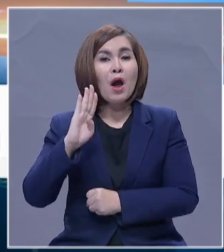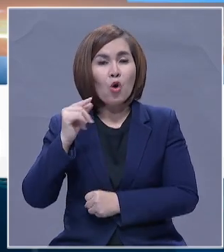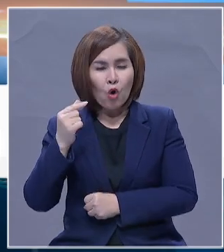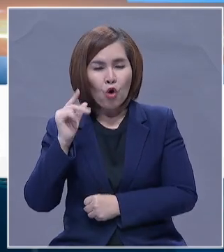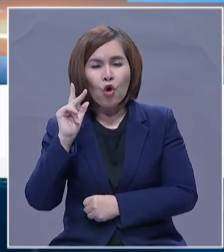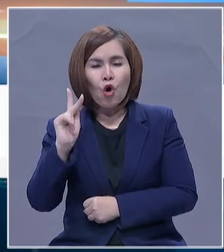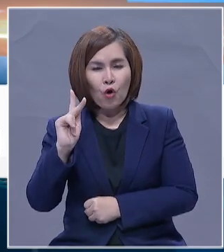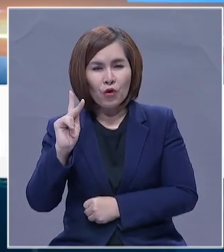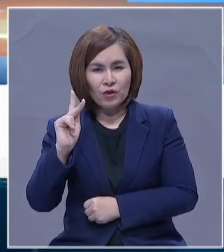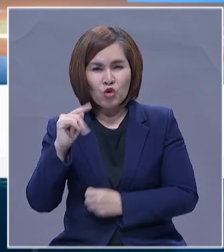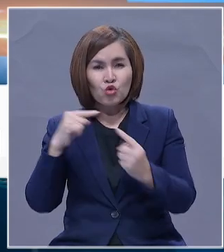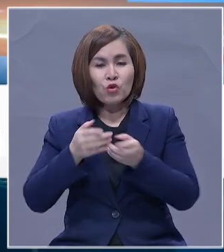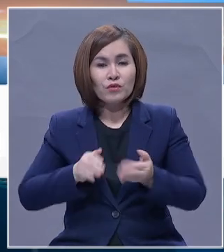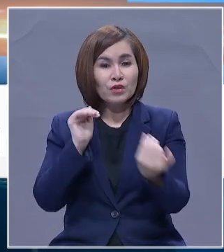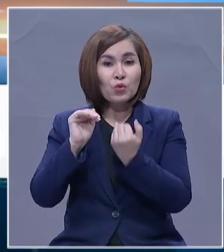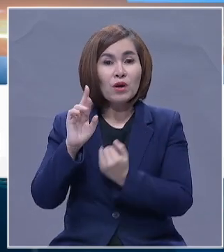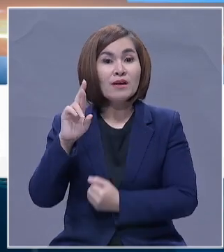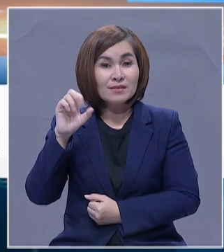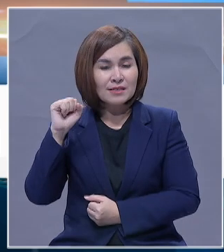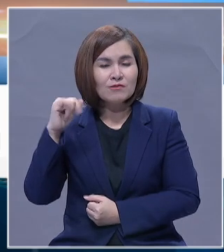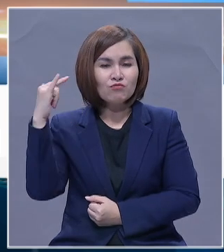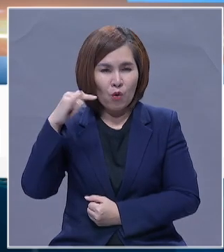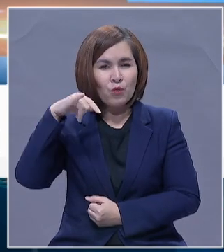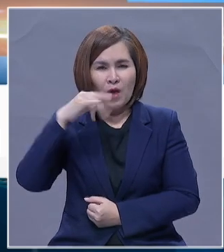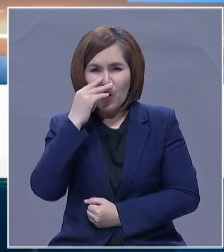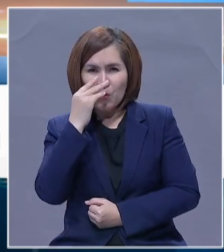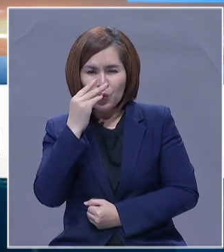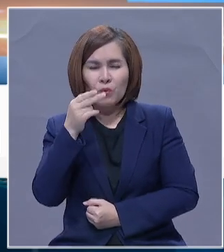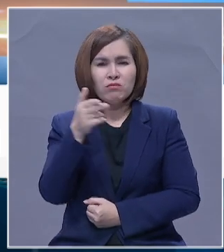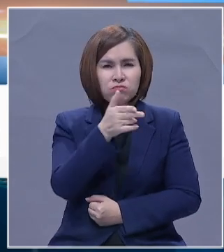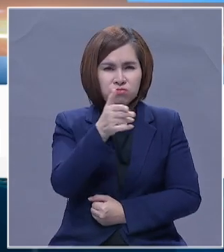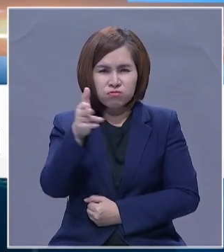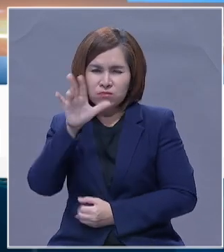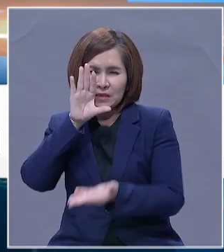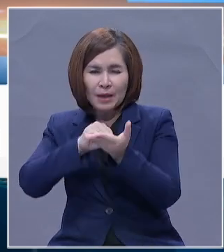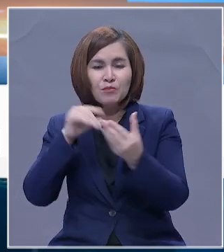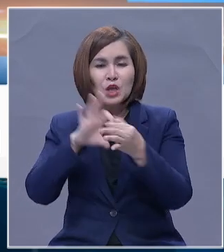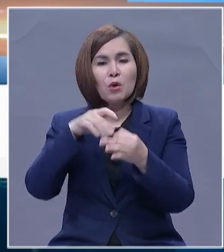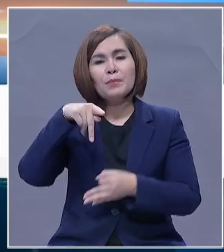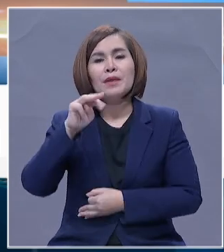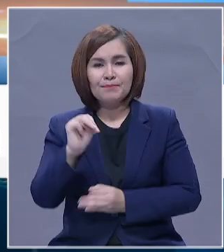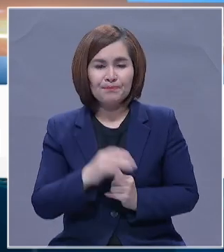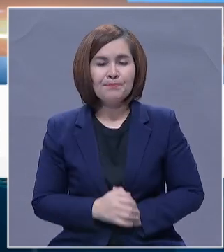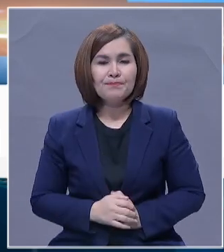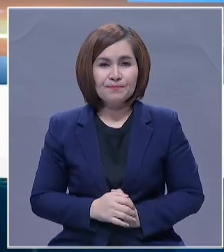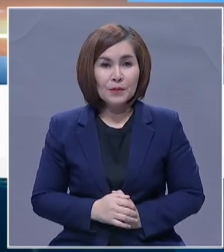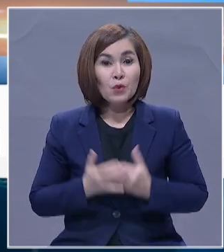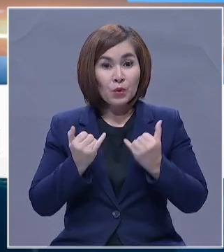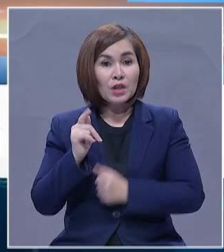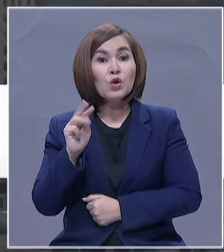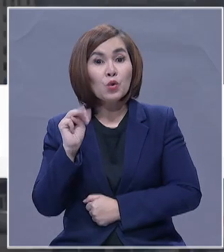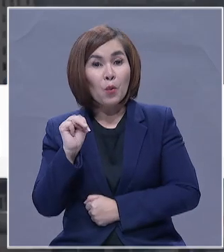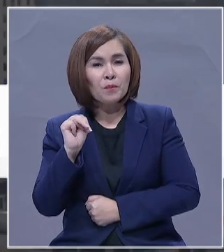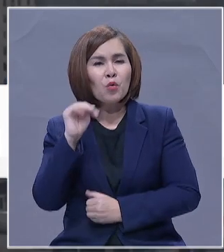รังสิตเดี๋ยวเราไปดูพร้อมๆกันนะคะไปดูกันสดๆตอนนี้เลยนี่เป็นภาพของฝุ่นตอนนี้นะคะคือต้องบอกคุณผู้ชมว่าวันนี้เนี่ยกรมควบคุม